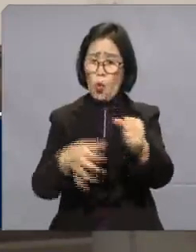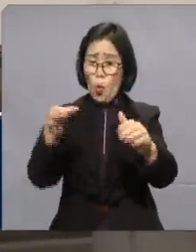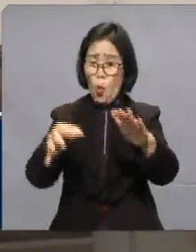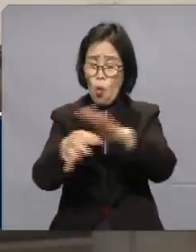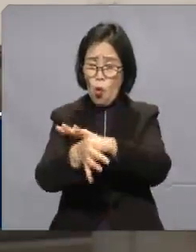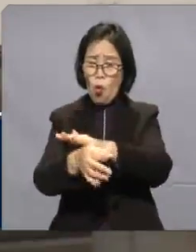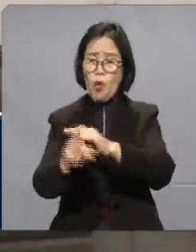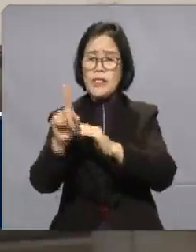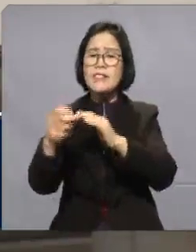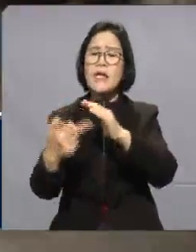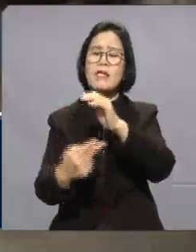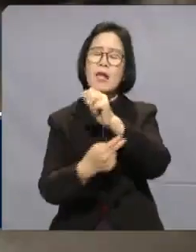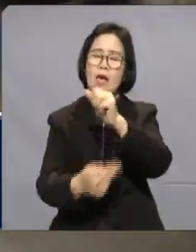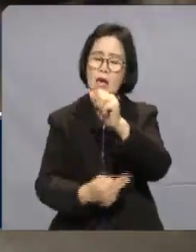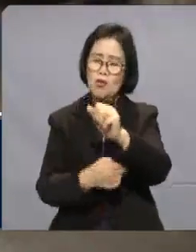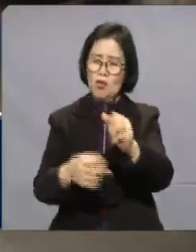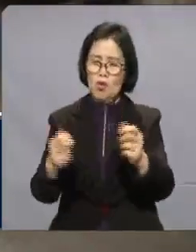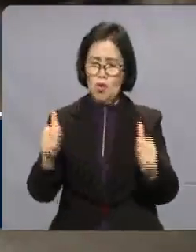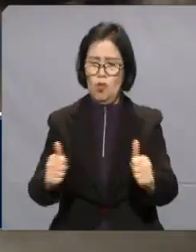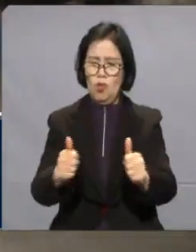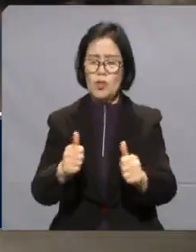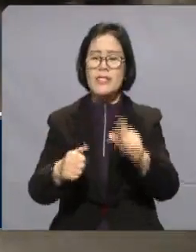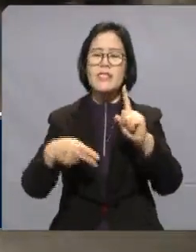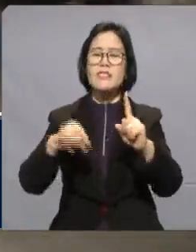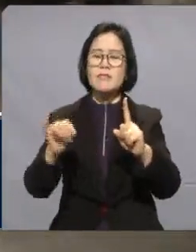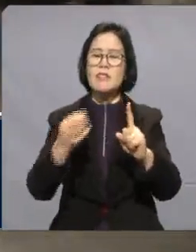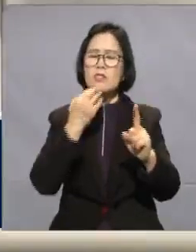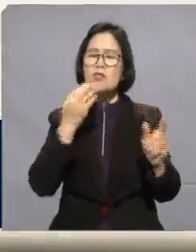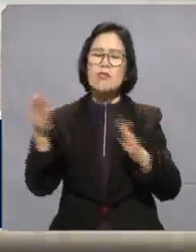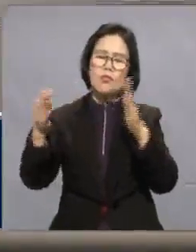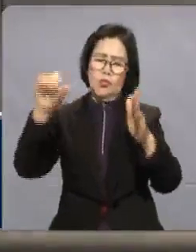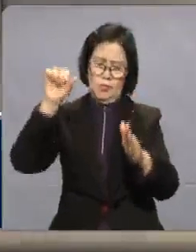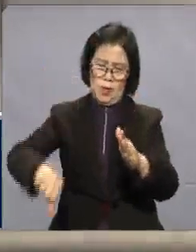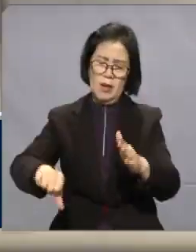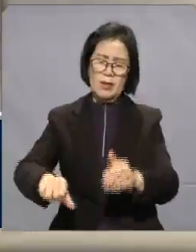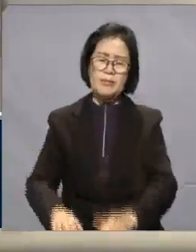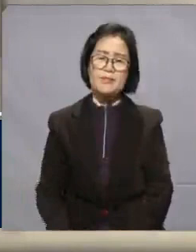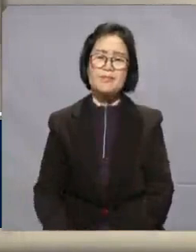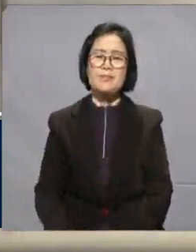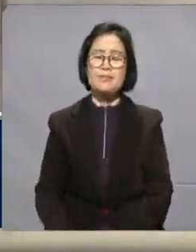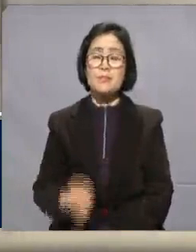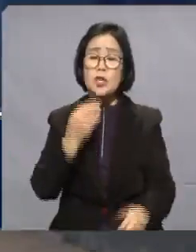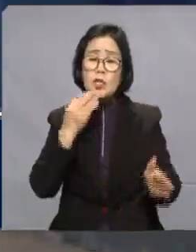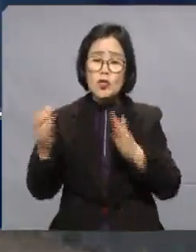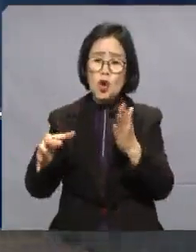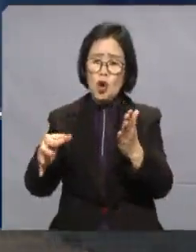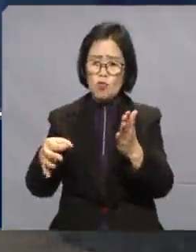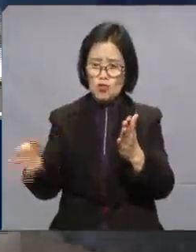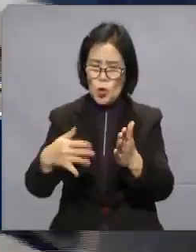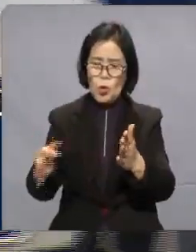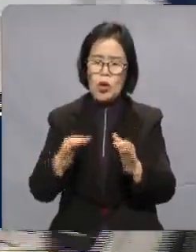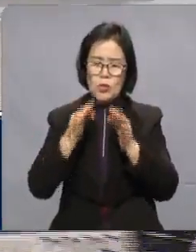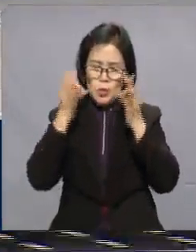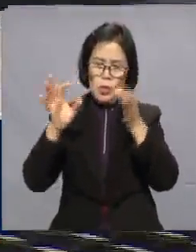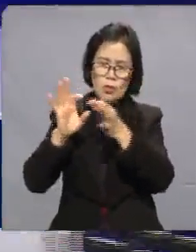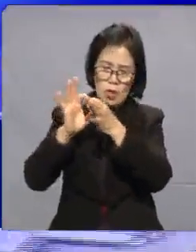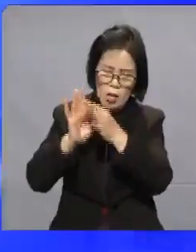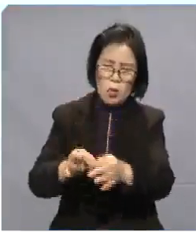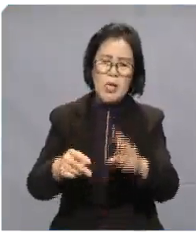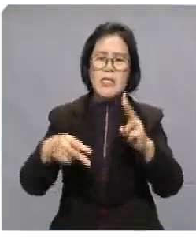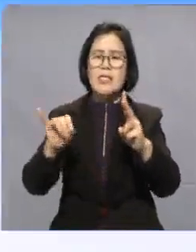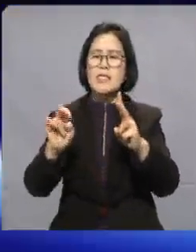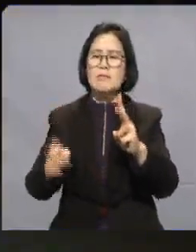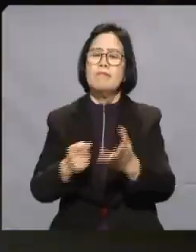건너는 일산대교의 통행료 소송 1심에서 경기도가 졌습니다. 경기도는 무료화 노력을 계속하겠다며